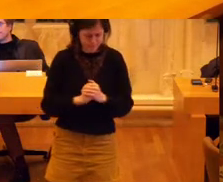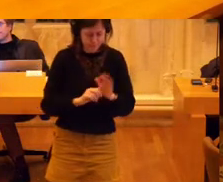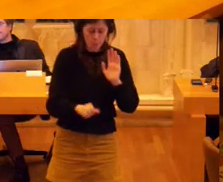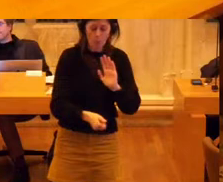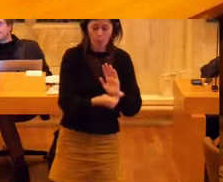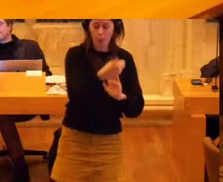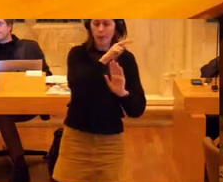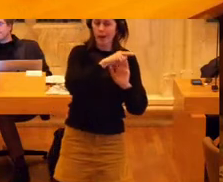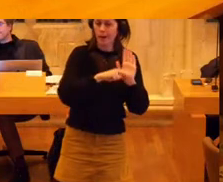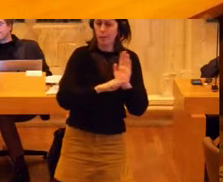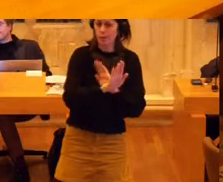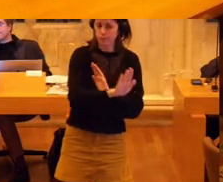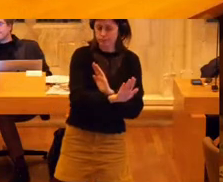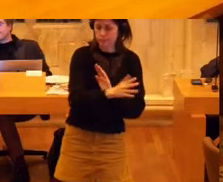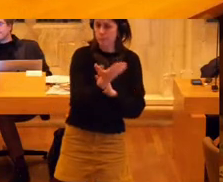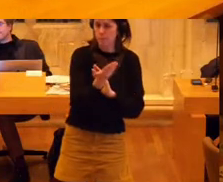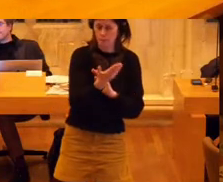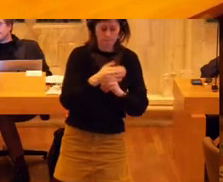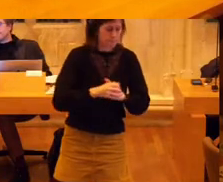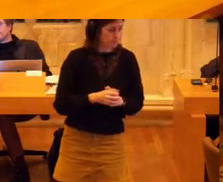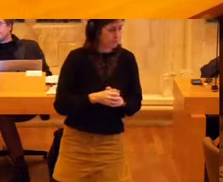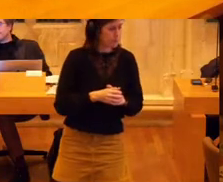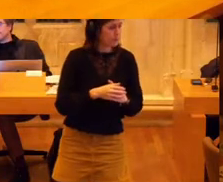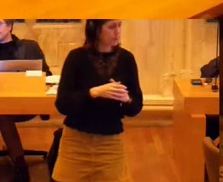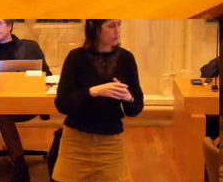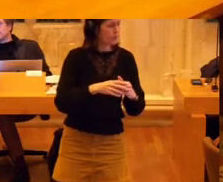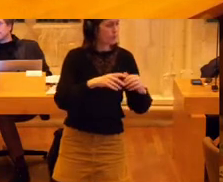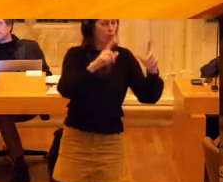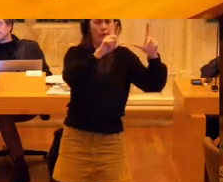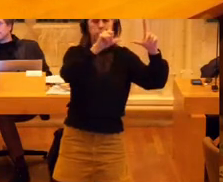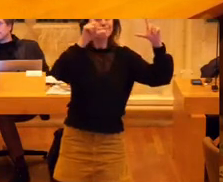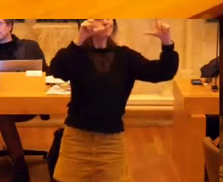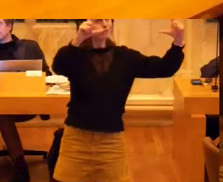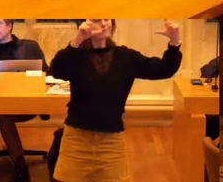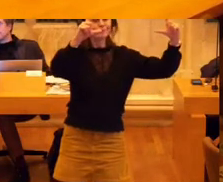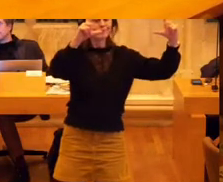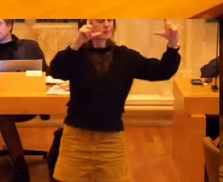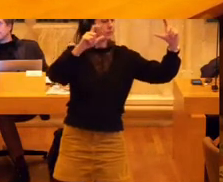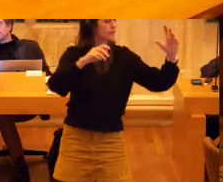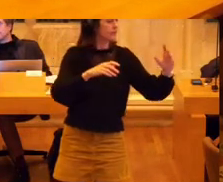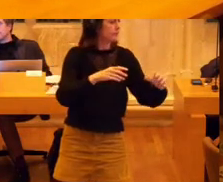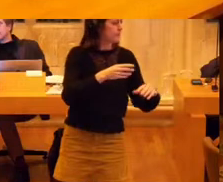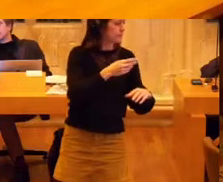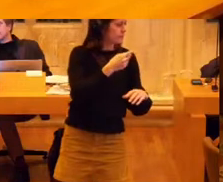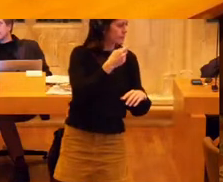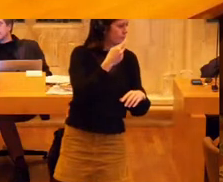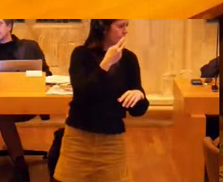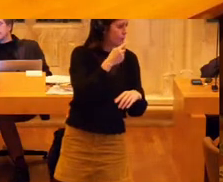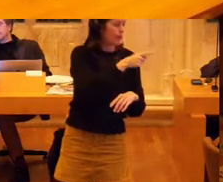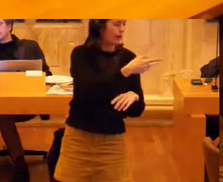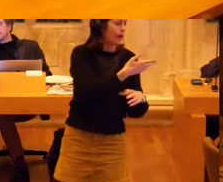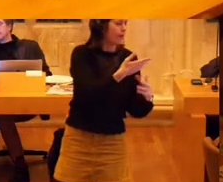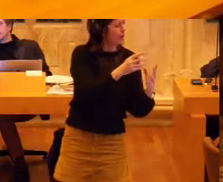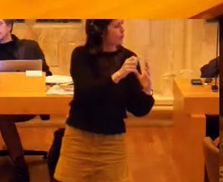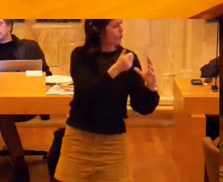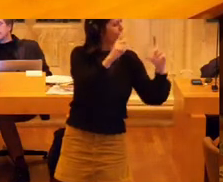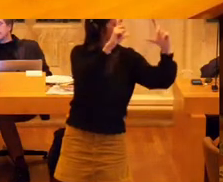premier règlement qui concerne les enseignes. Alors un premier, il apparaît sur la diapo en premier, mais on y viendra en deuxième dans la